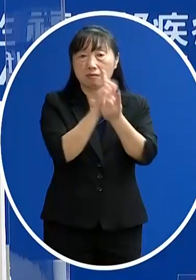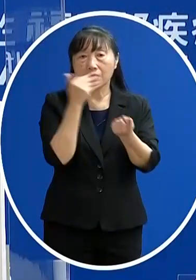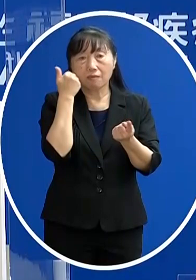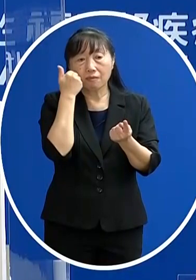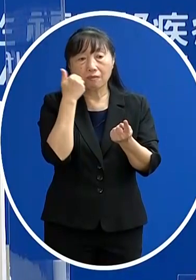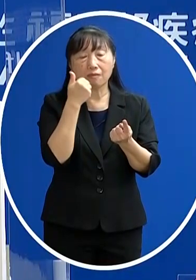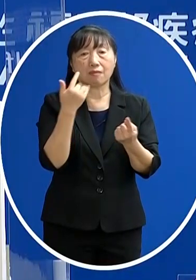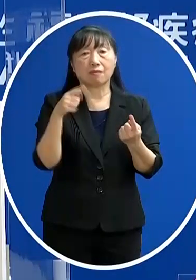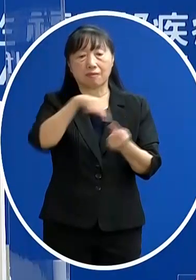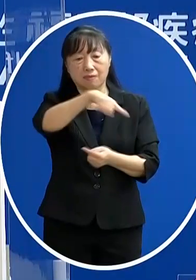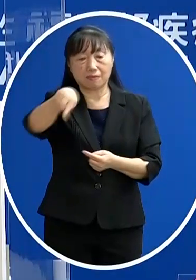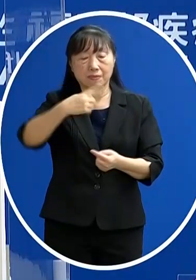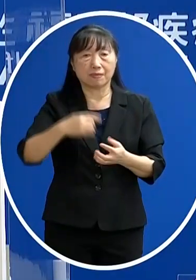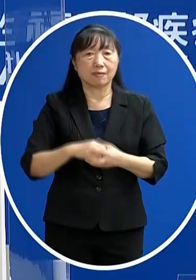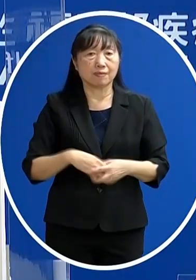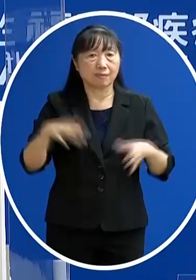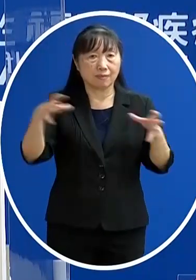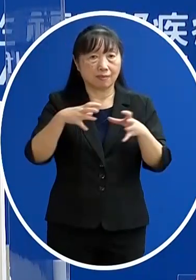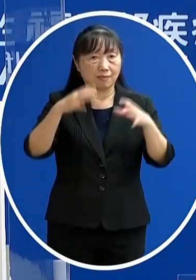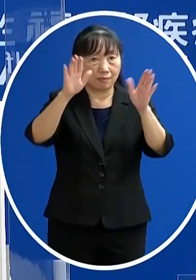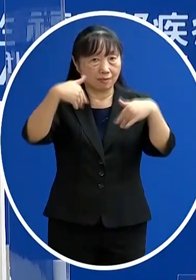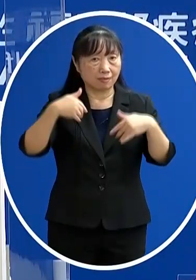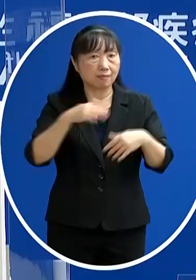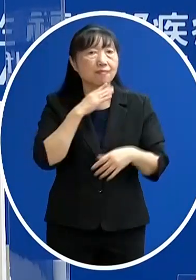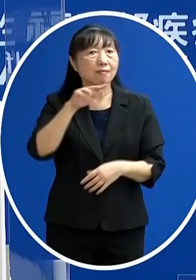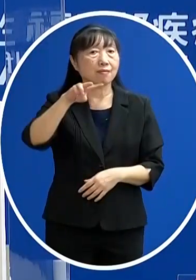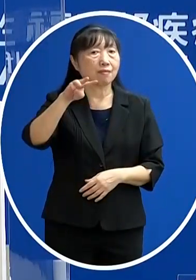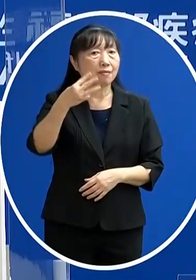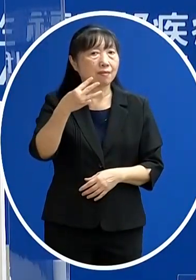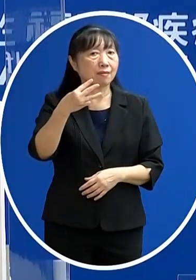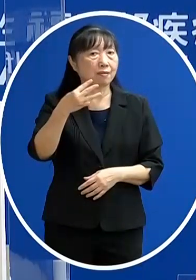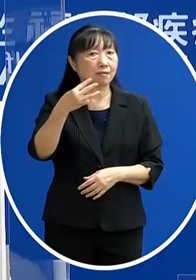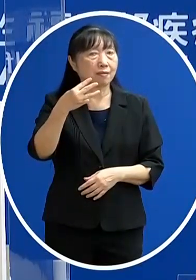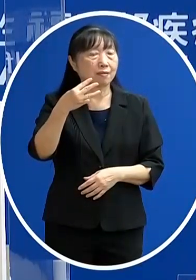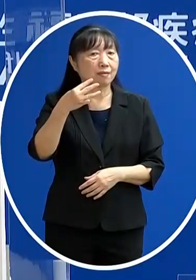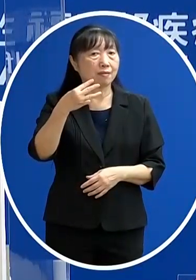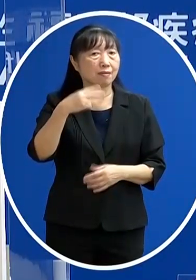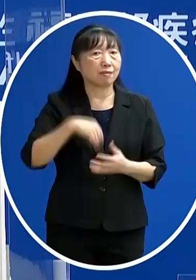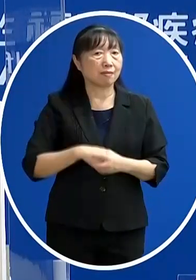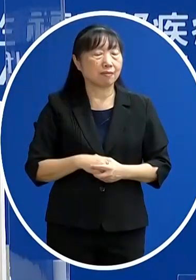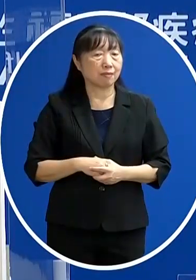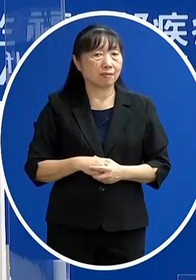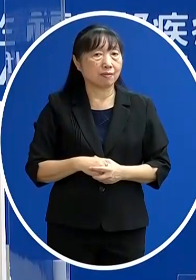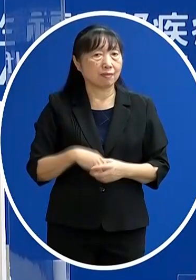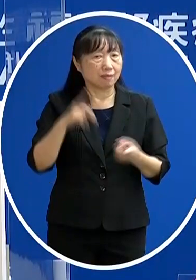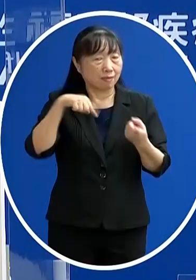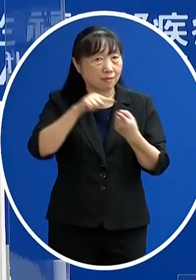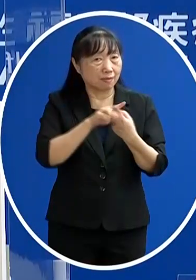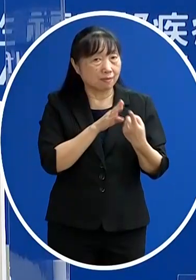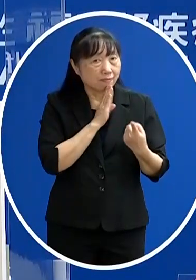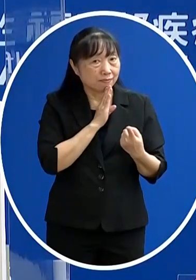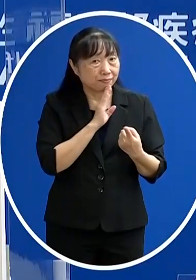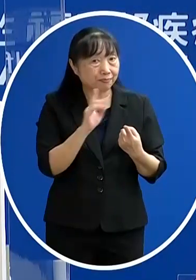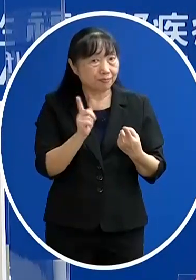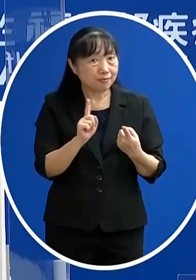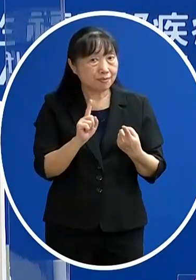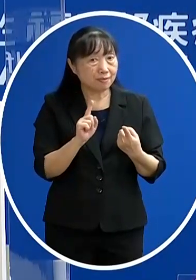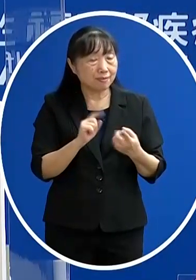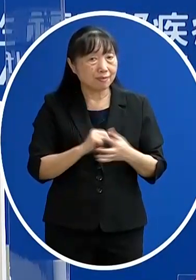的框列，总共框列了三百 应该是总共框列是应该